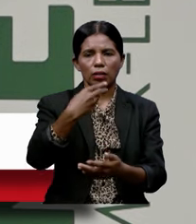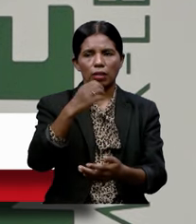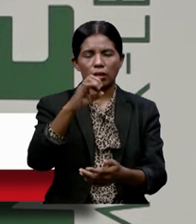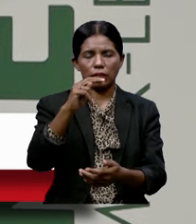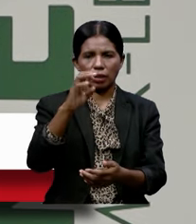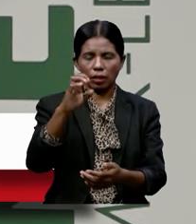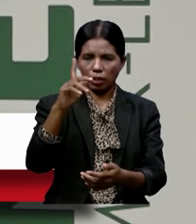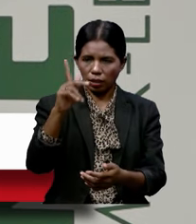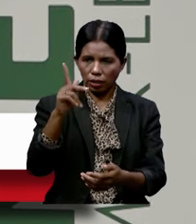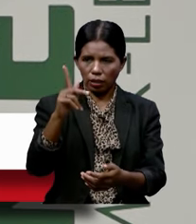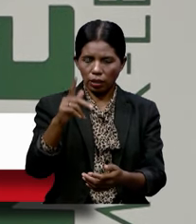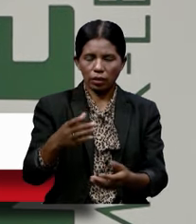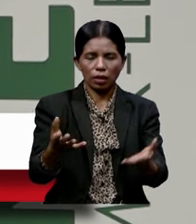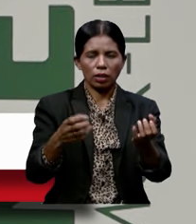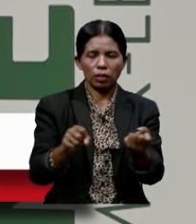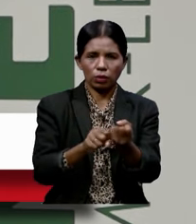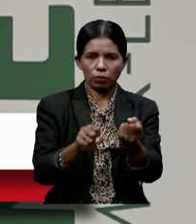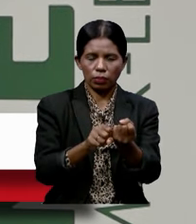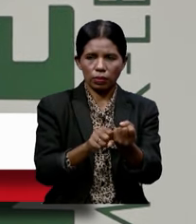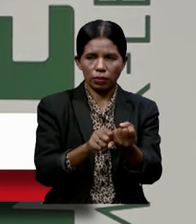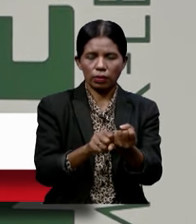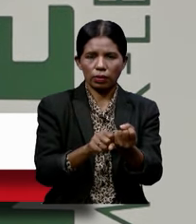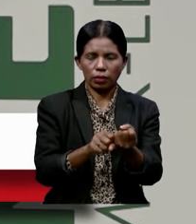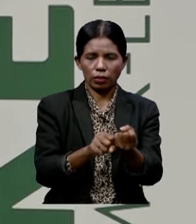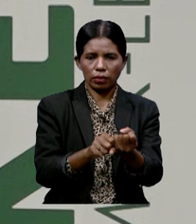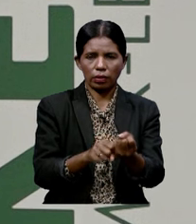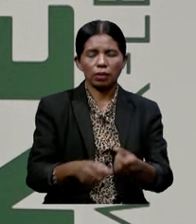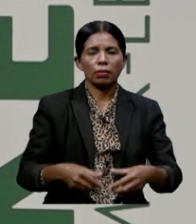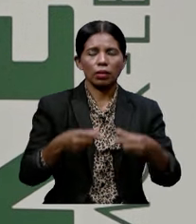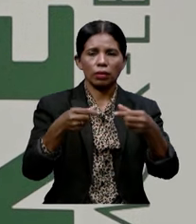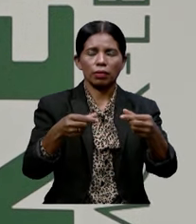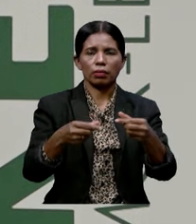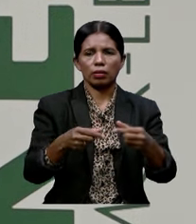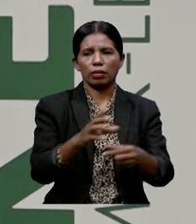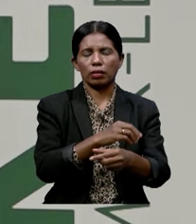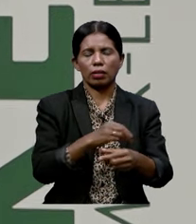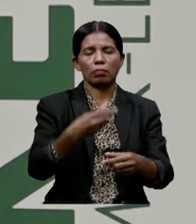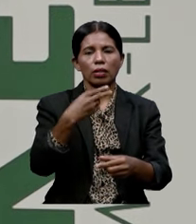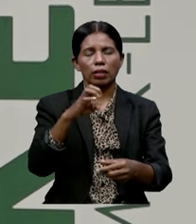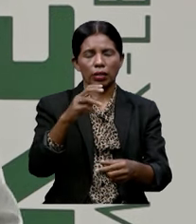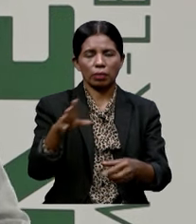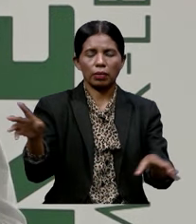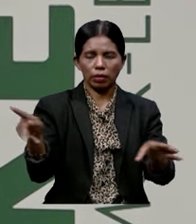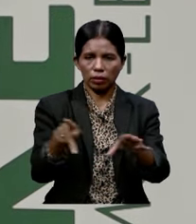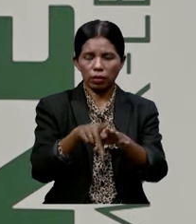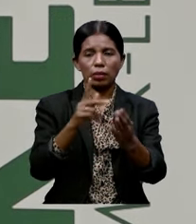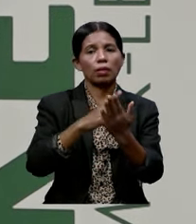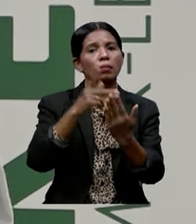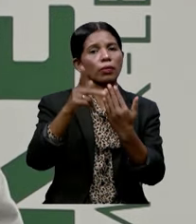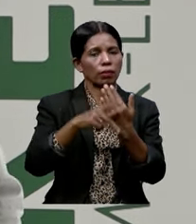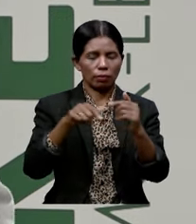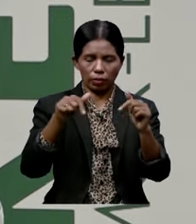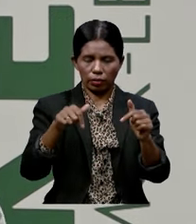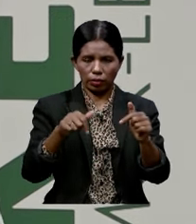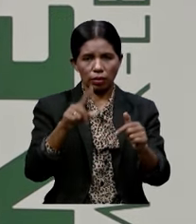into supporting. Bele mas mas pergunta sida kata tambah sida mahene ke mas hola parte ia program erne